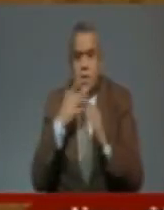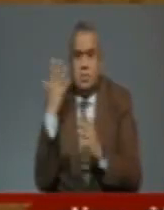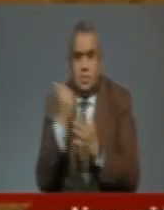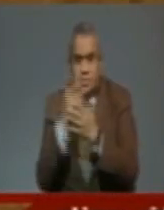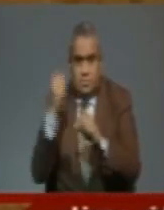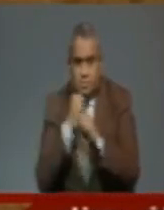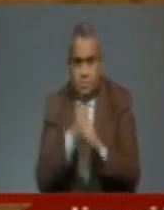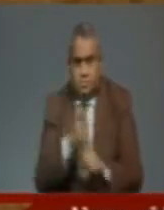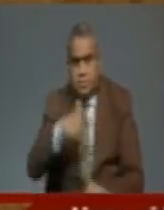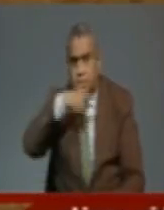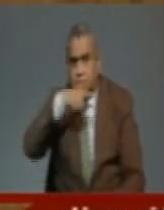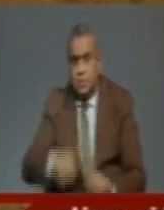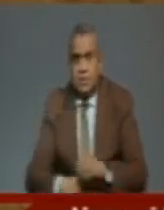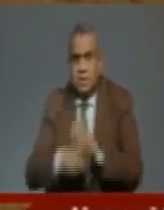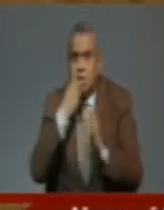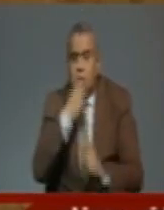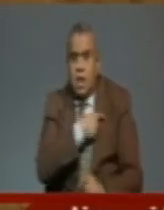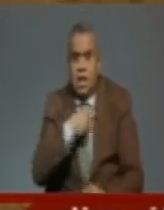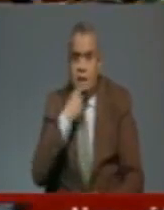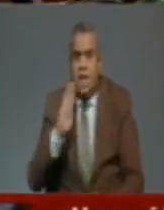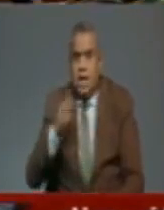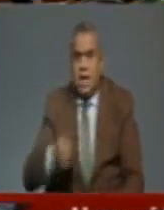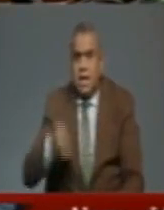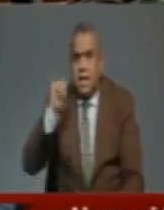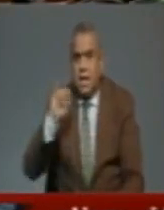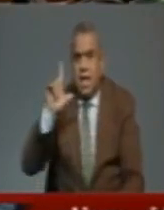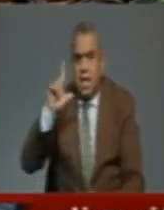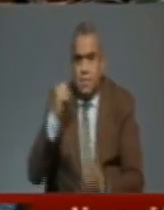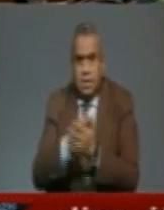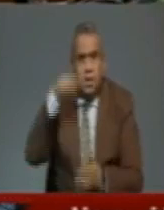كلمة الفريق كامل الوزير وزير النقل.